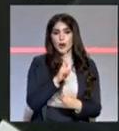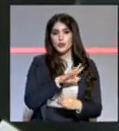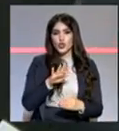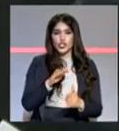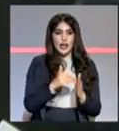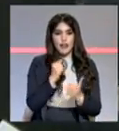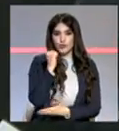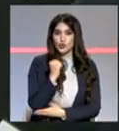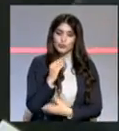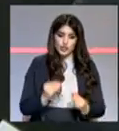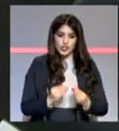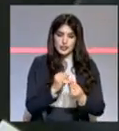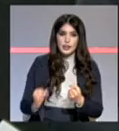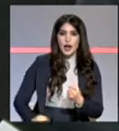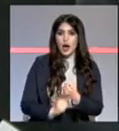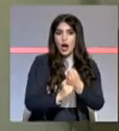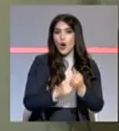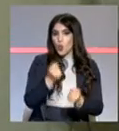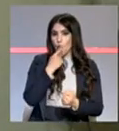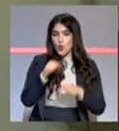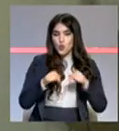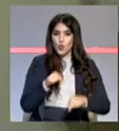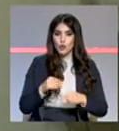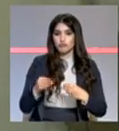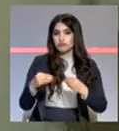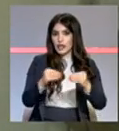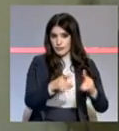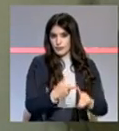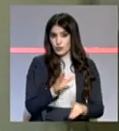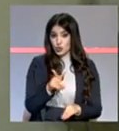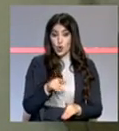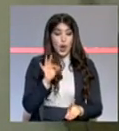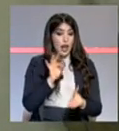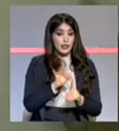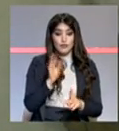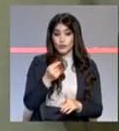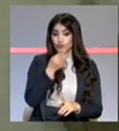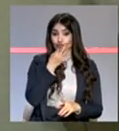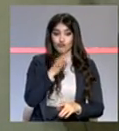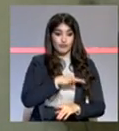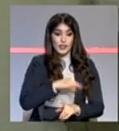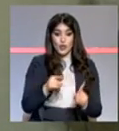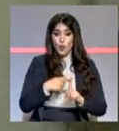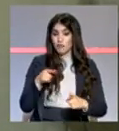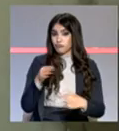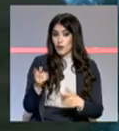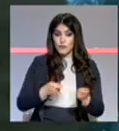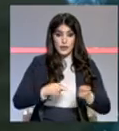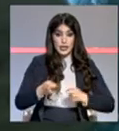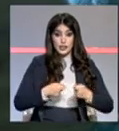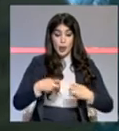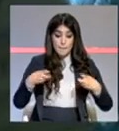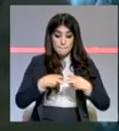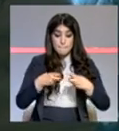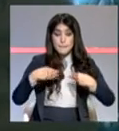يعاضد المجهودات وان شاء الله يخدم ويوفر لنا الكميه الكامله. وتوجسا من ظاهره الاحتكار وتجنبا للمضاربه في الاسواق، تم تحديد اسعار